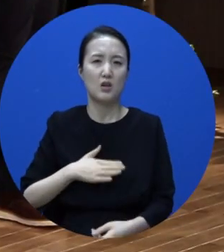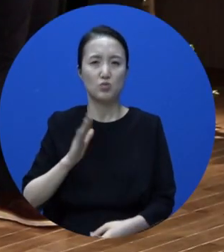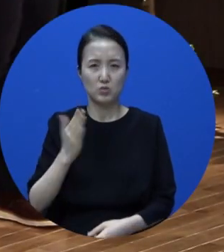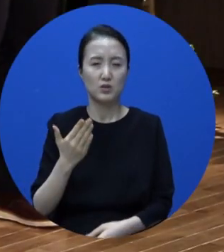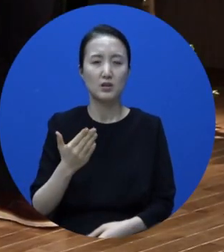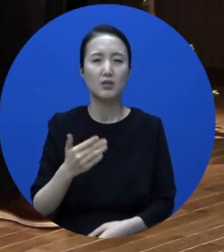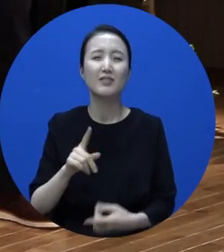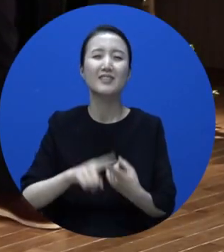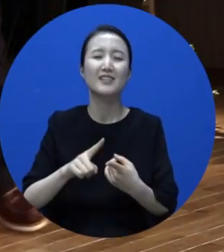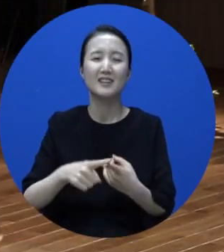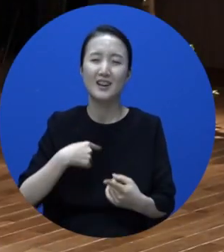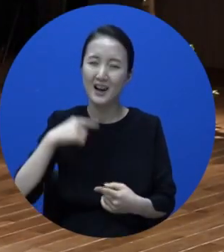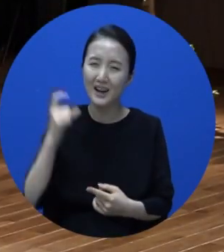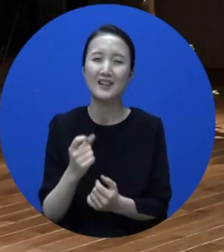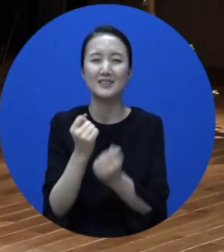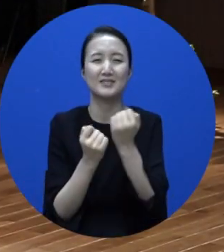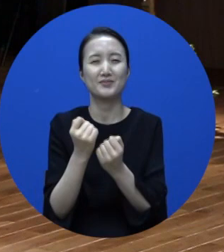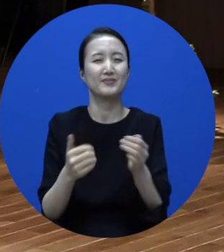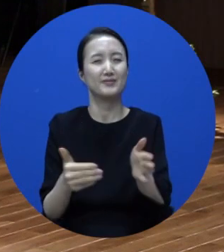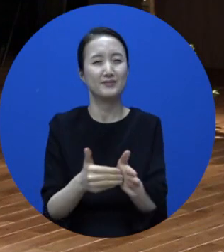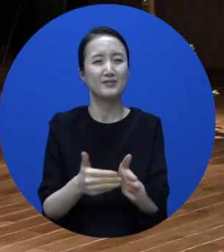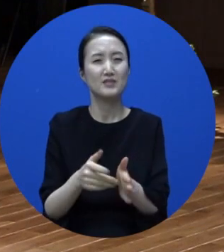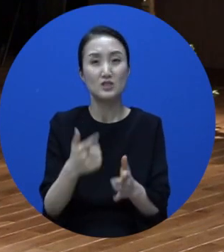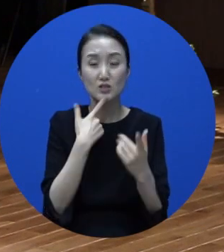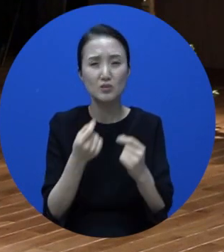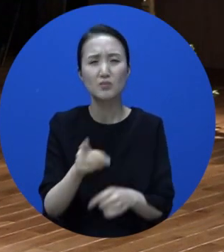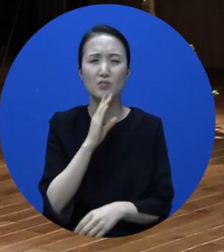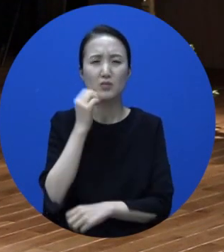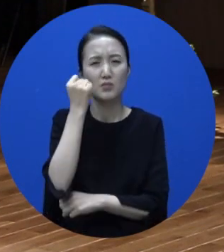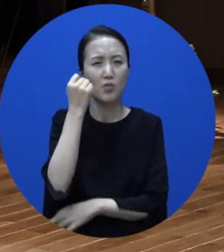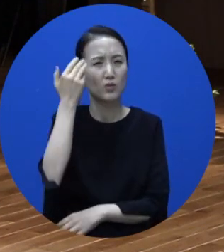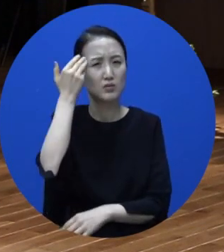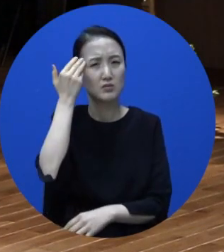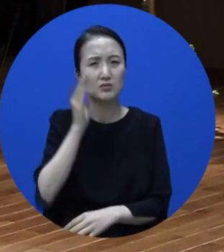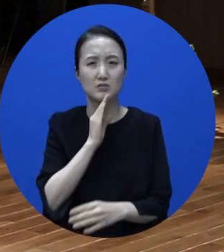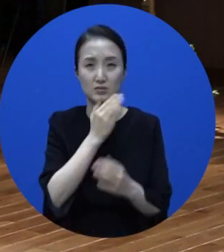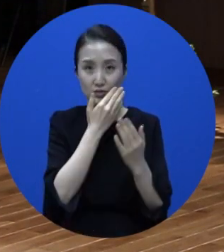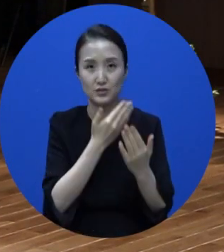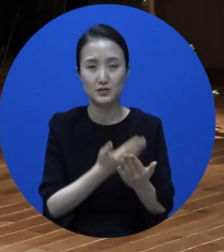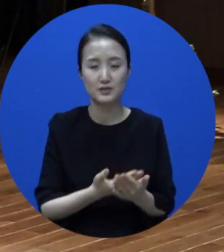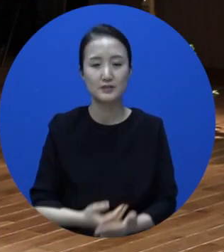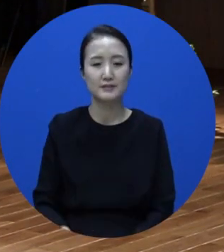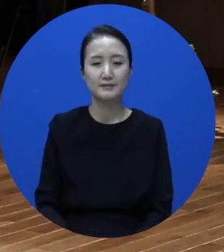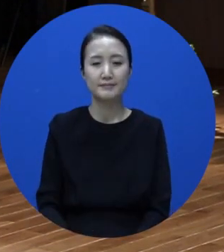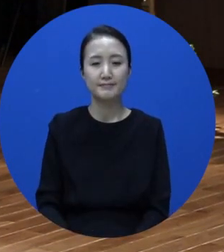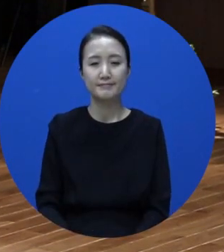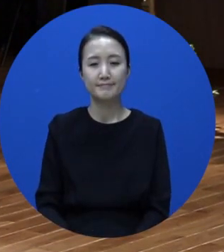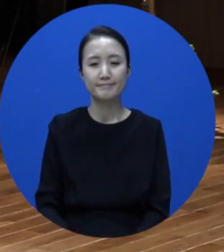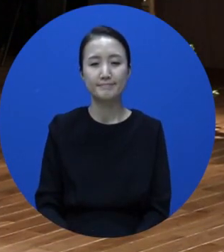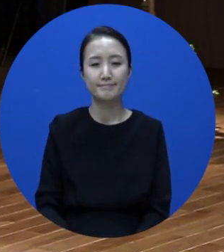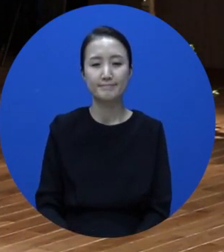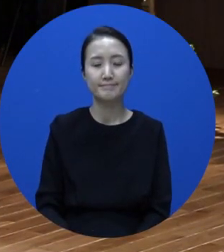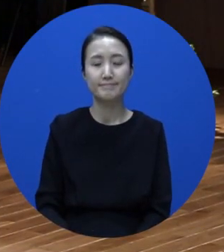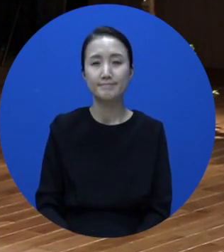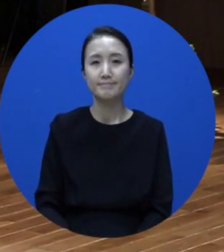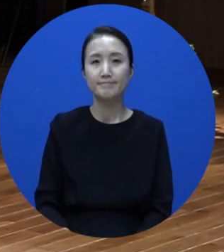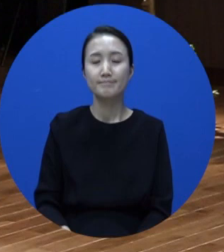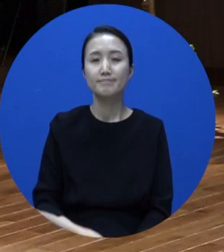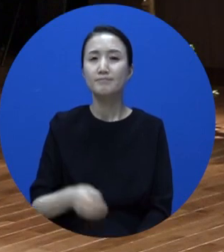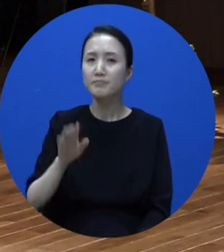걸 이해할 수 있는데 그러면 경제의 규모는 경제의 규모는 그런 나머지 것들을 더 한 것인데